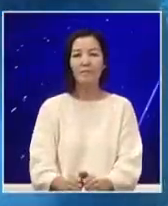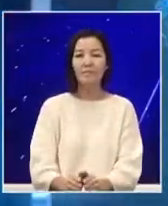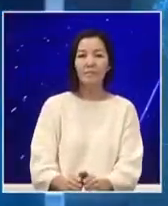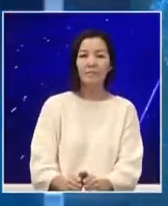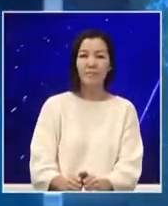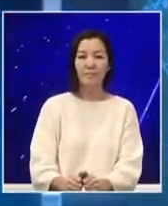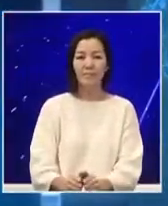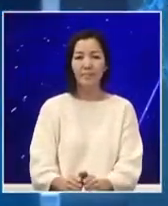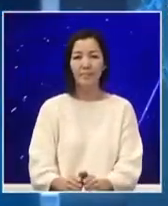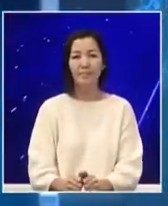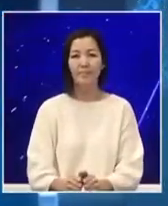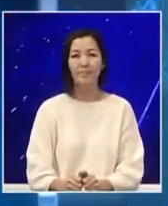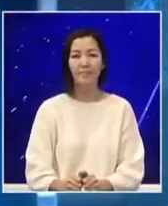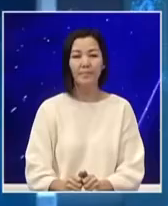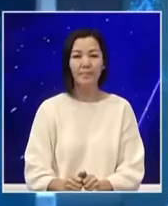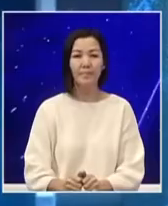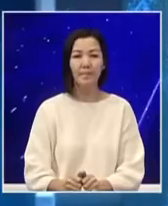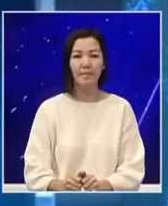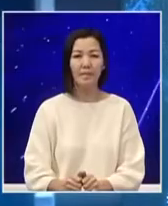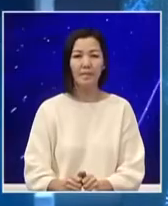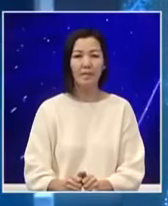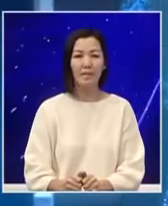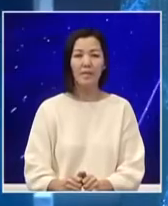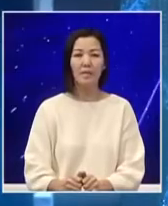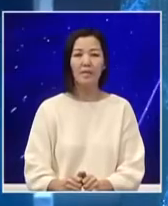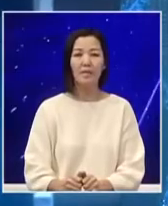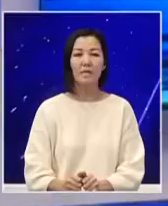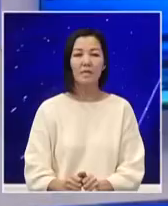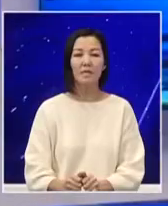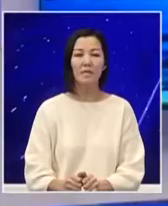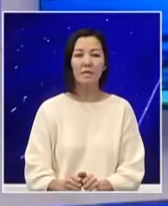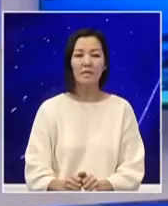Гульмира Тимиргалиева, Жасулан Шенкендже, телеканал ЖТСУ, Талдыкурган.